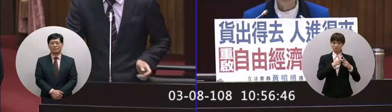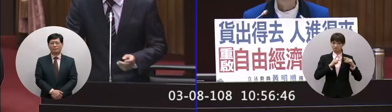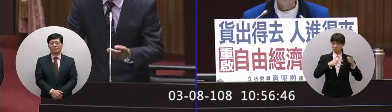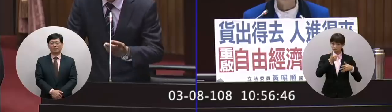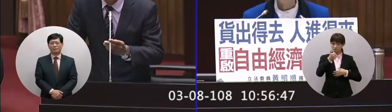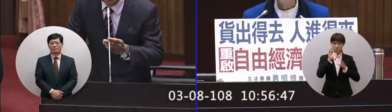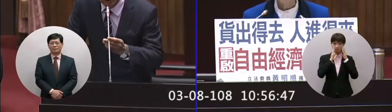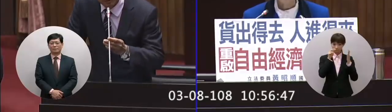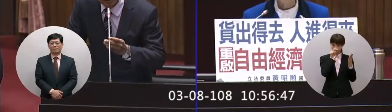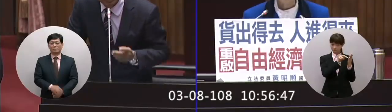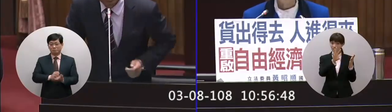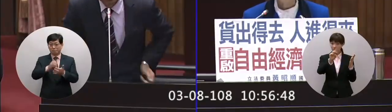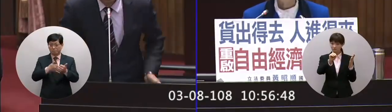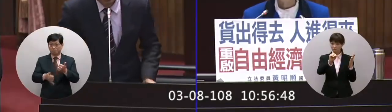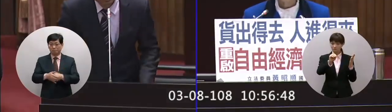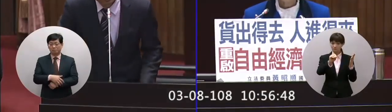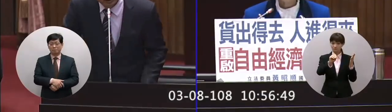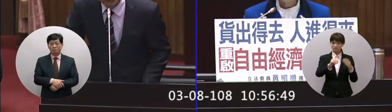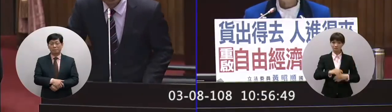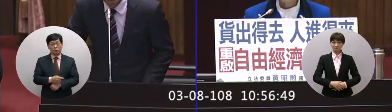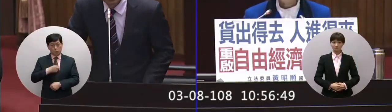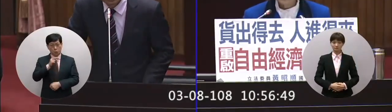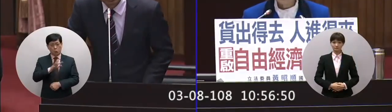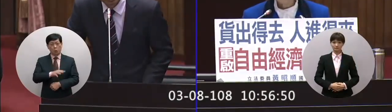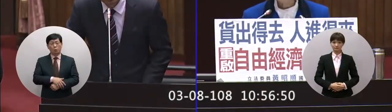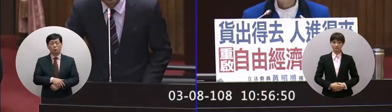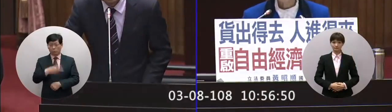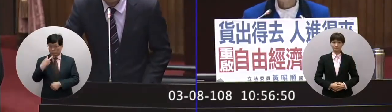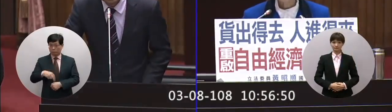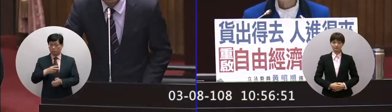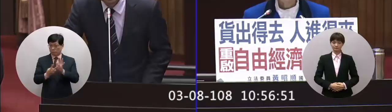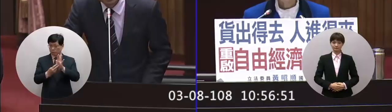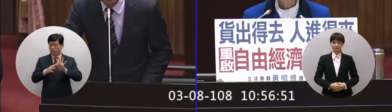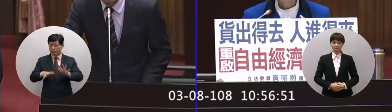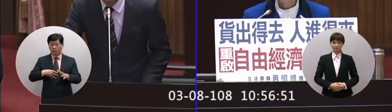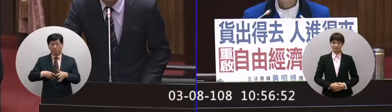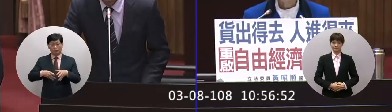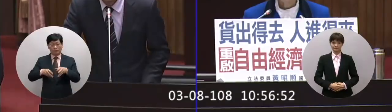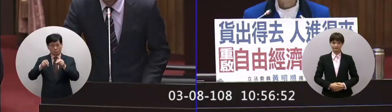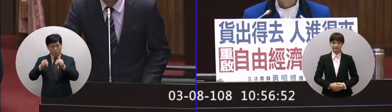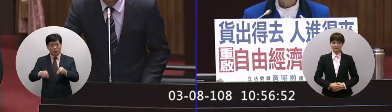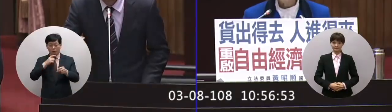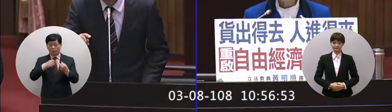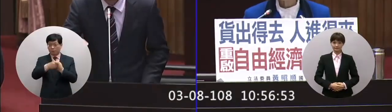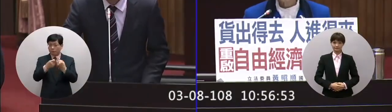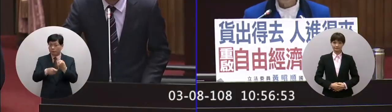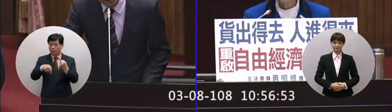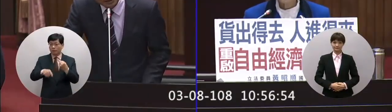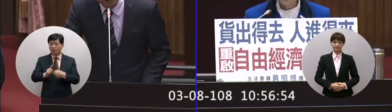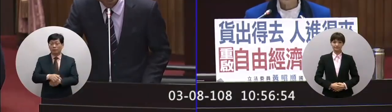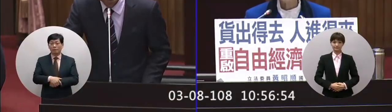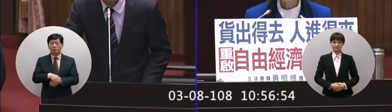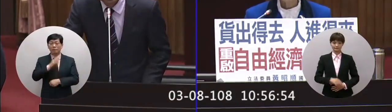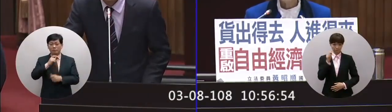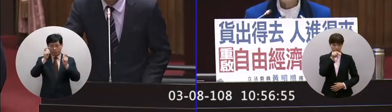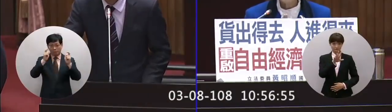的脸书吗？ 跟委员报告，我有看到，那也跟委员报告，我们这一次签的香蕉的合约主要的就